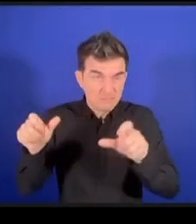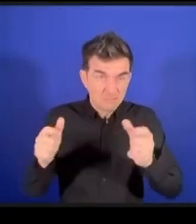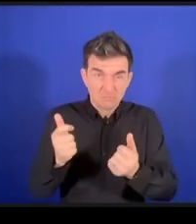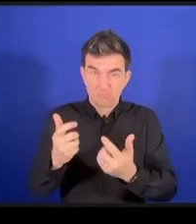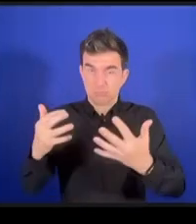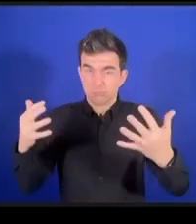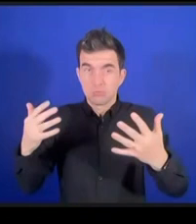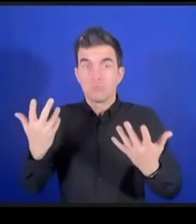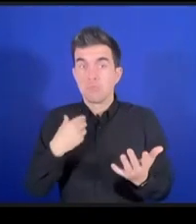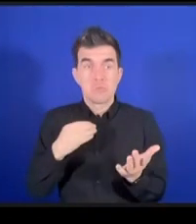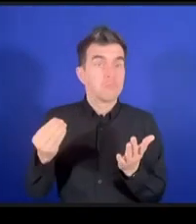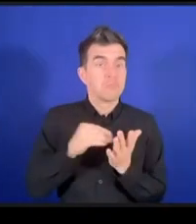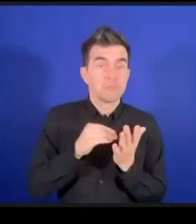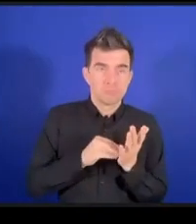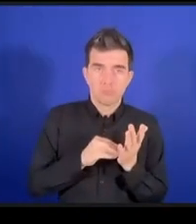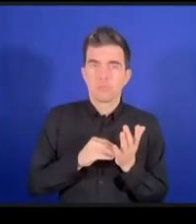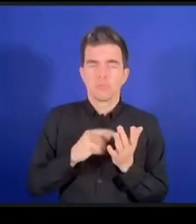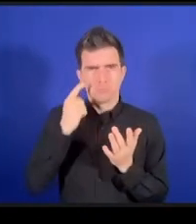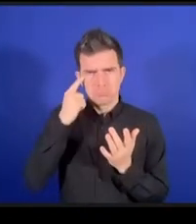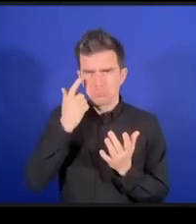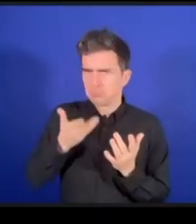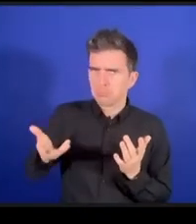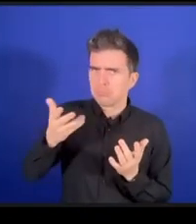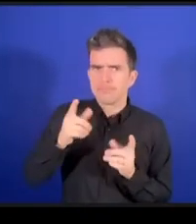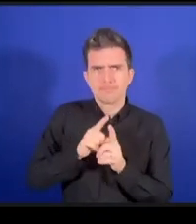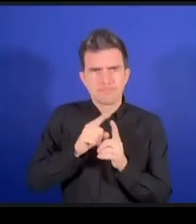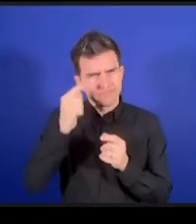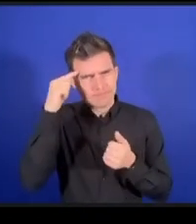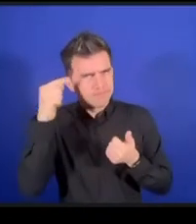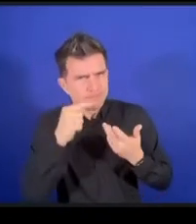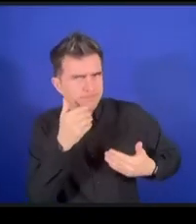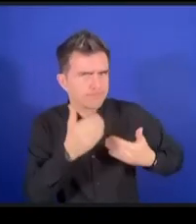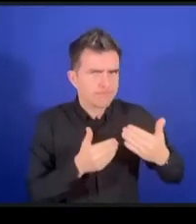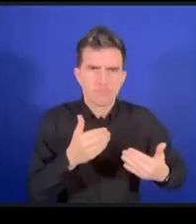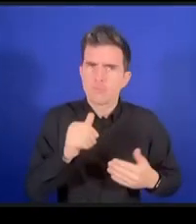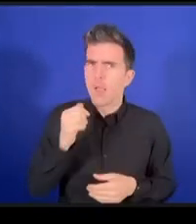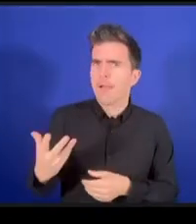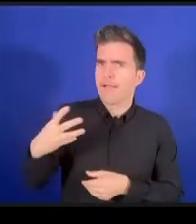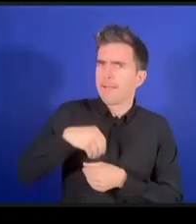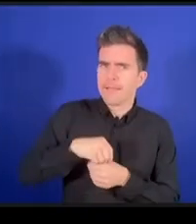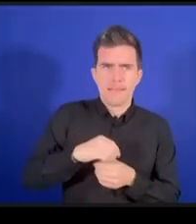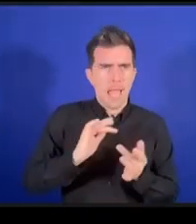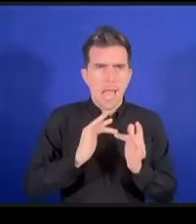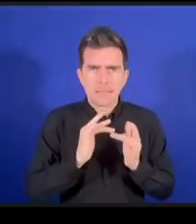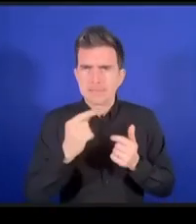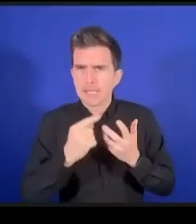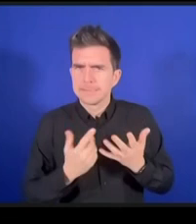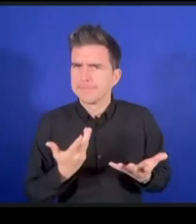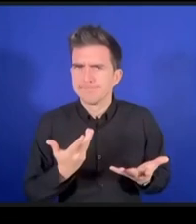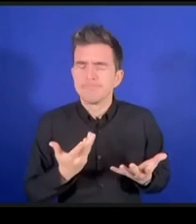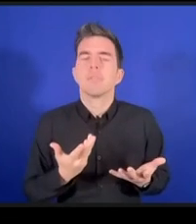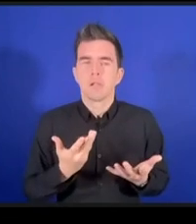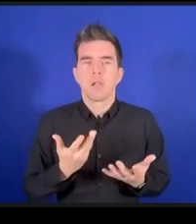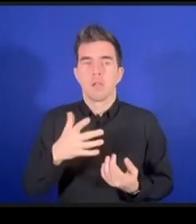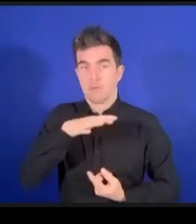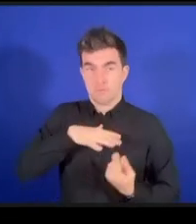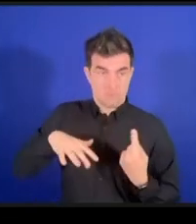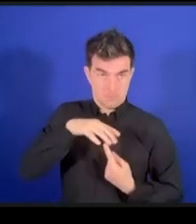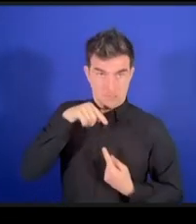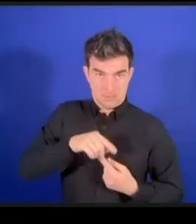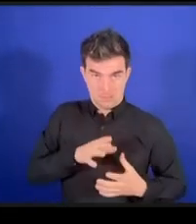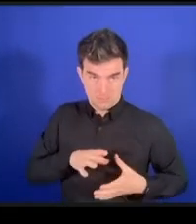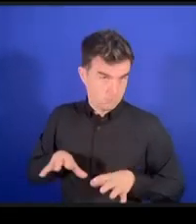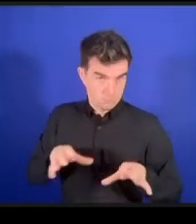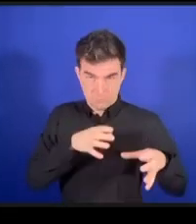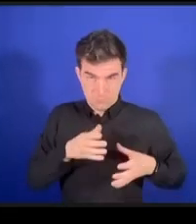этом у нас у нашей коалиции цель несколько иная Мы представляем 1 300